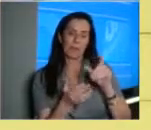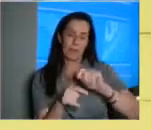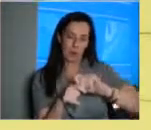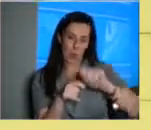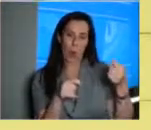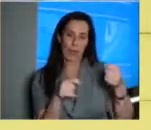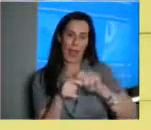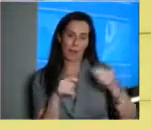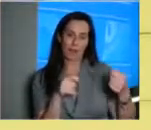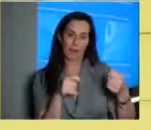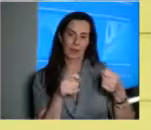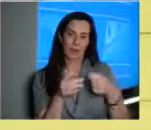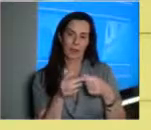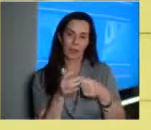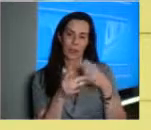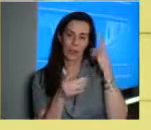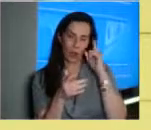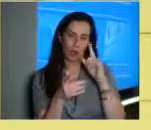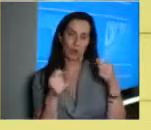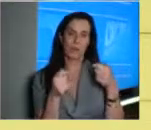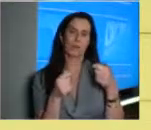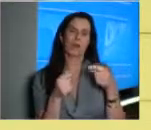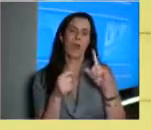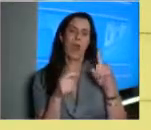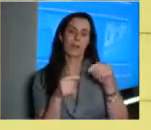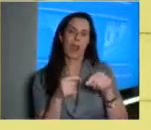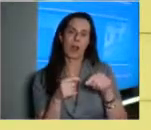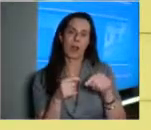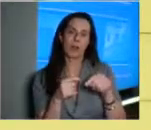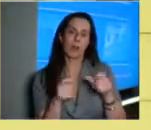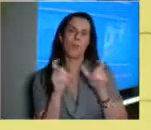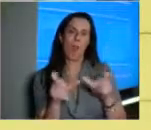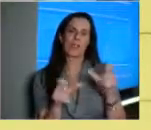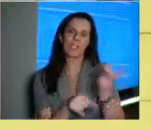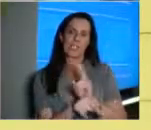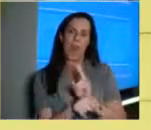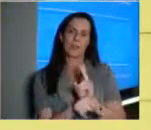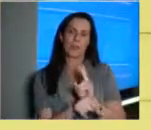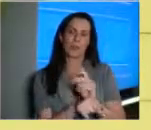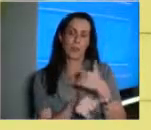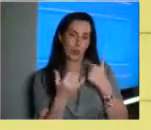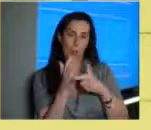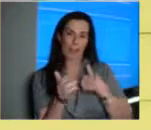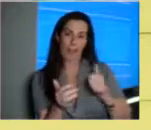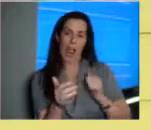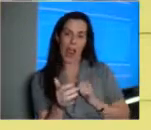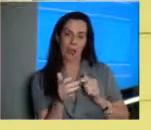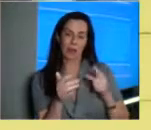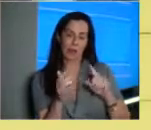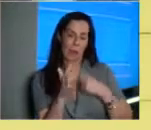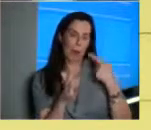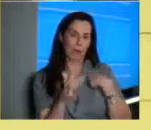את פתק ההצבעה כדי שלא ידעו, לחבר בינינו, אבל ככה מונים אופציה של זיוף קולות, שעכשיו אני אגיד חייל, אני אצביע פעם אחת